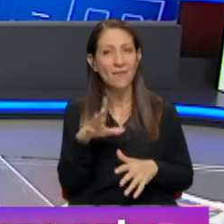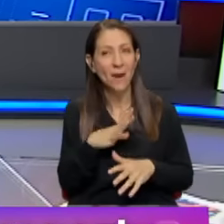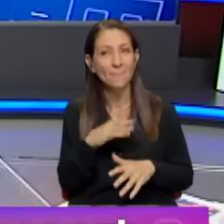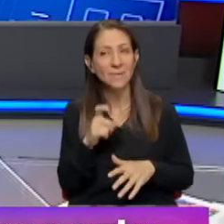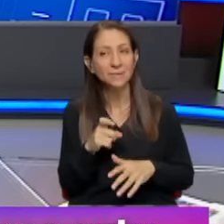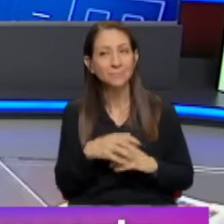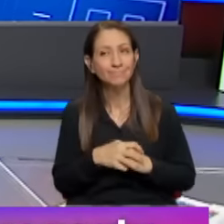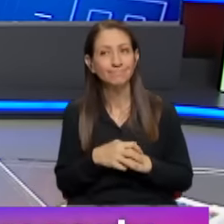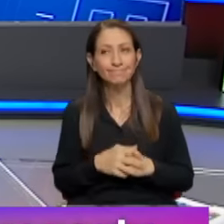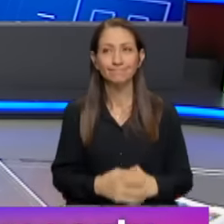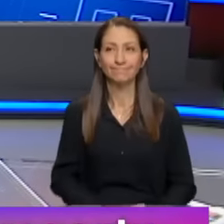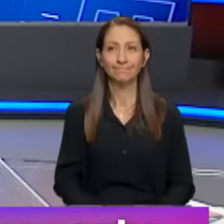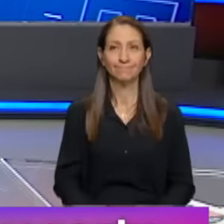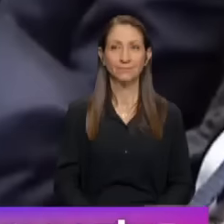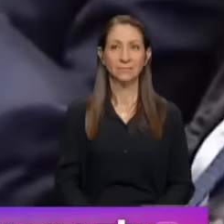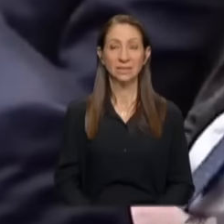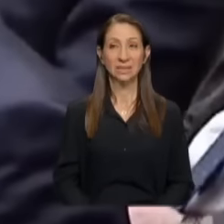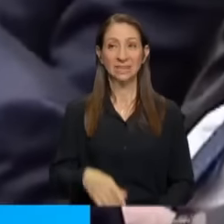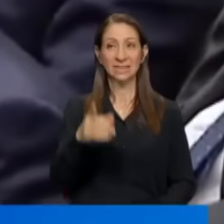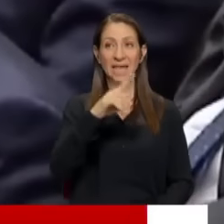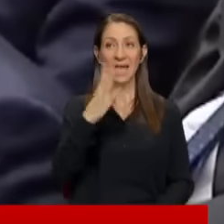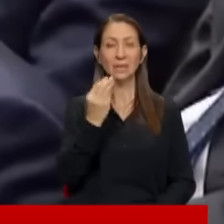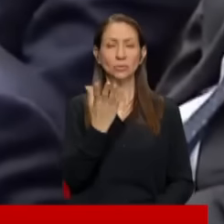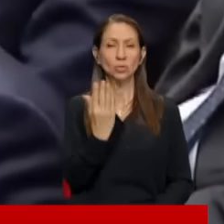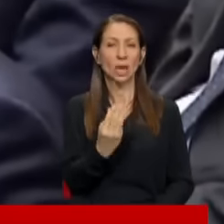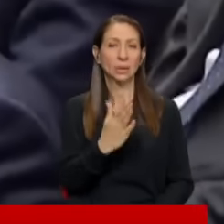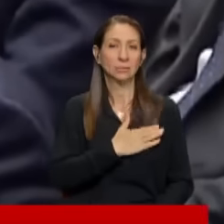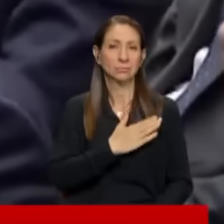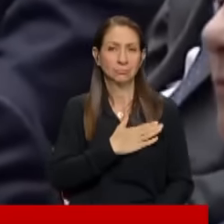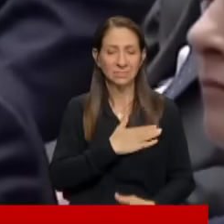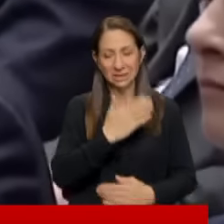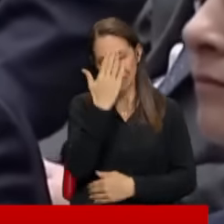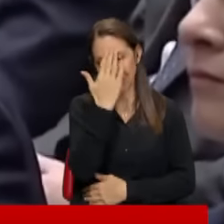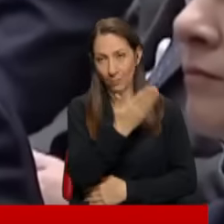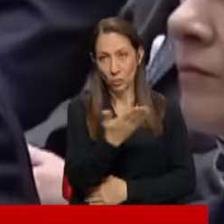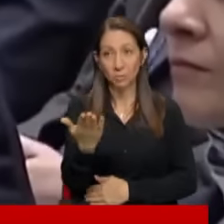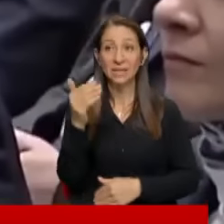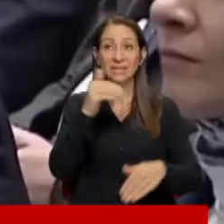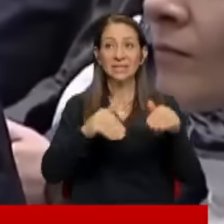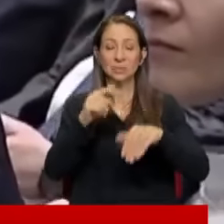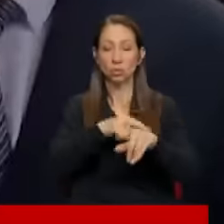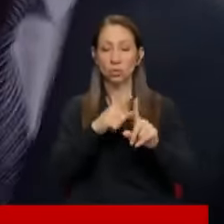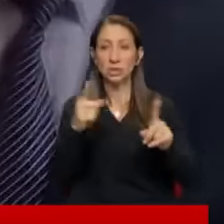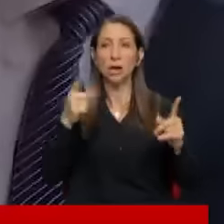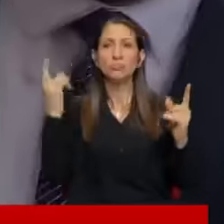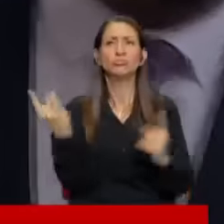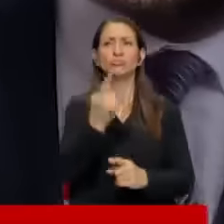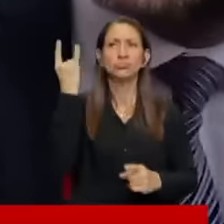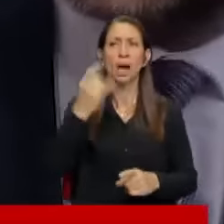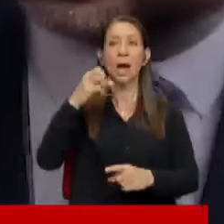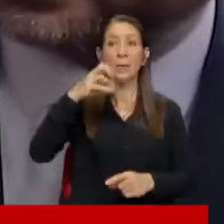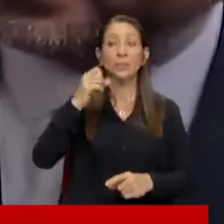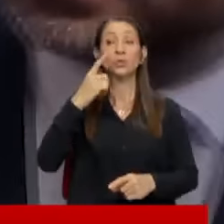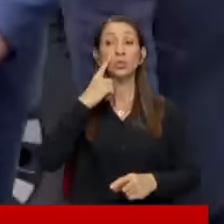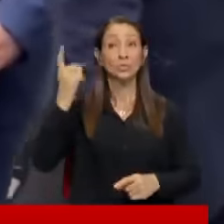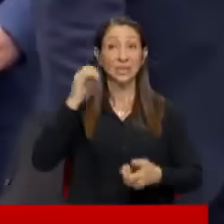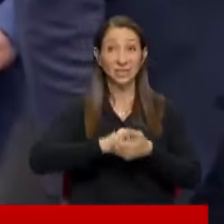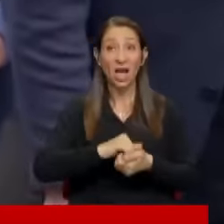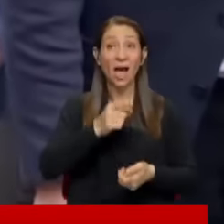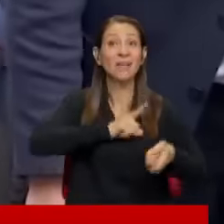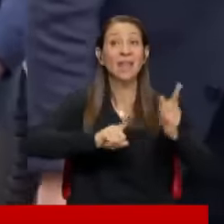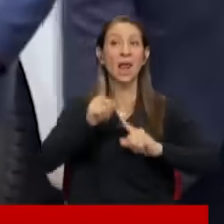mı? Sizleri en kalbi duygularımla selamlıyorum. Seçim sürecinde sahadaydılar. AK Parti'nin, Cumhur